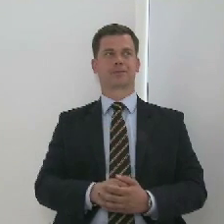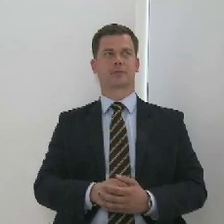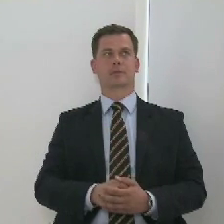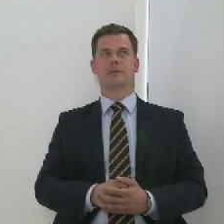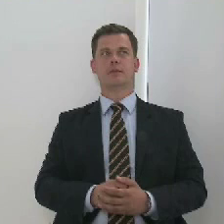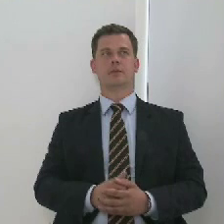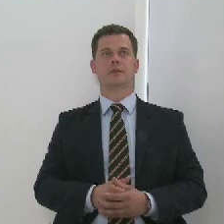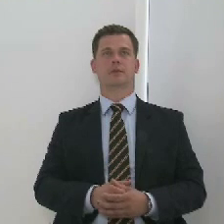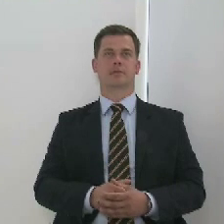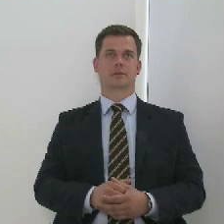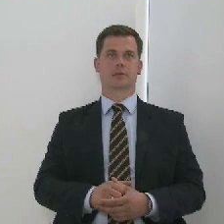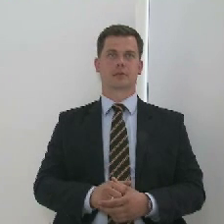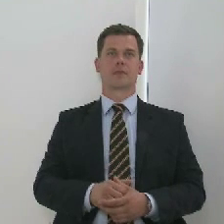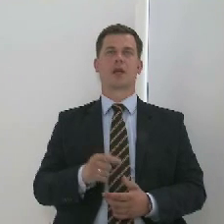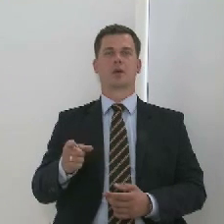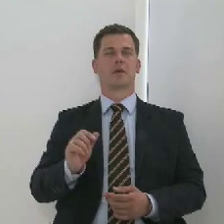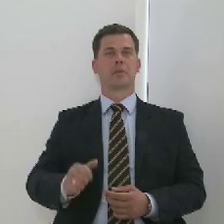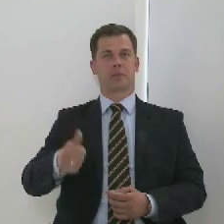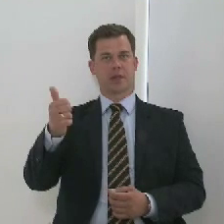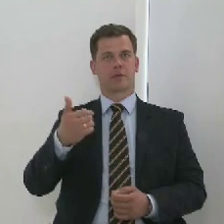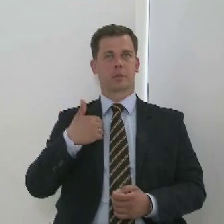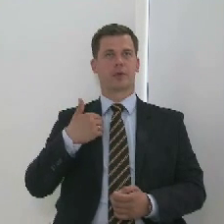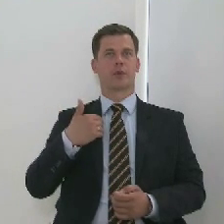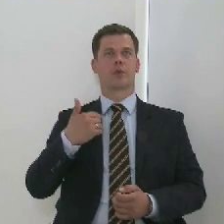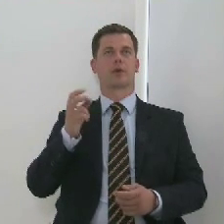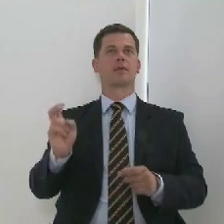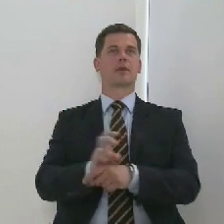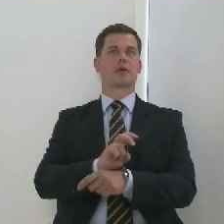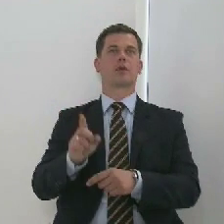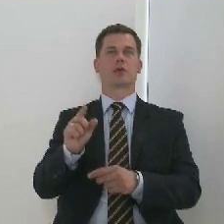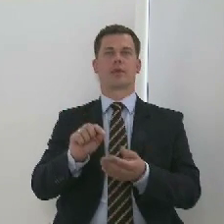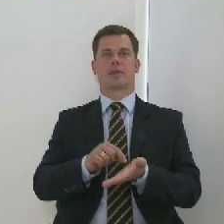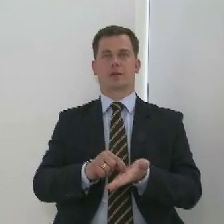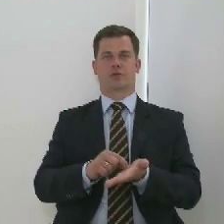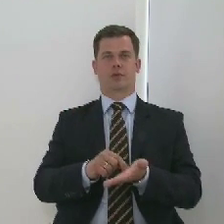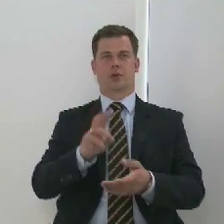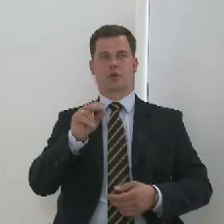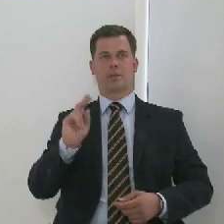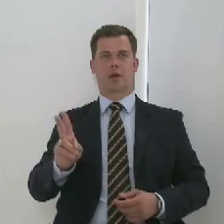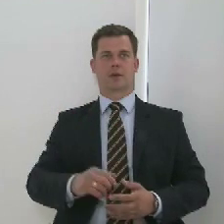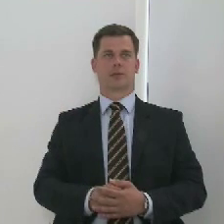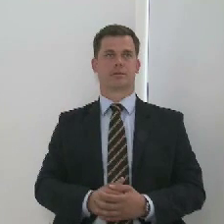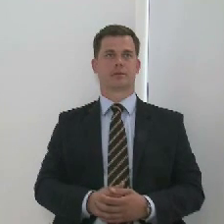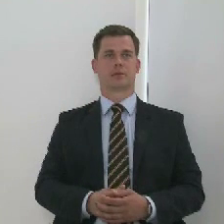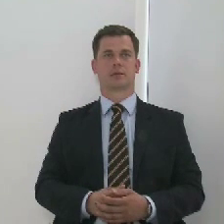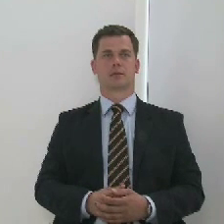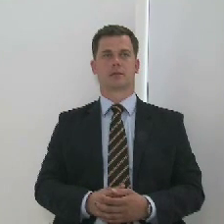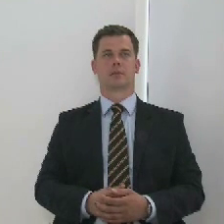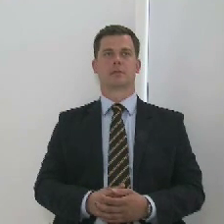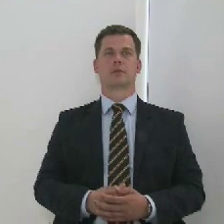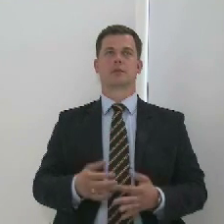my, materiałem wyjściowym do naszej technologii są nasiona rzepaku. I